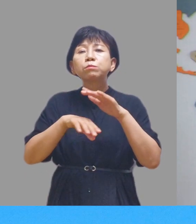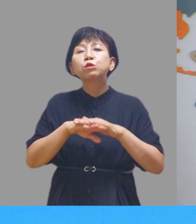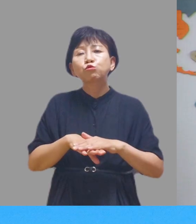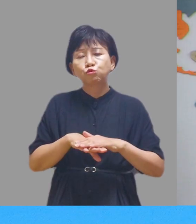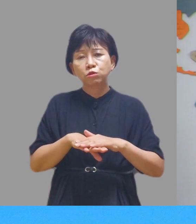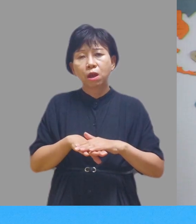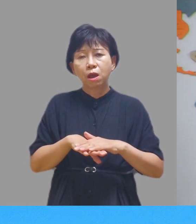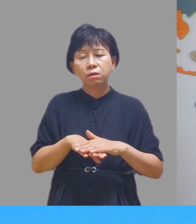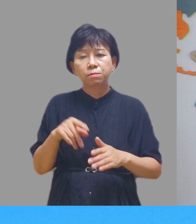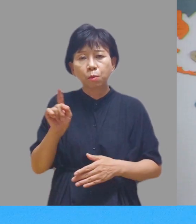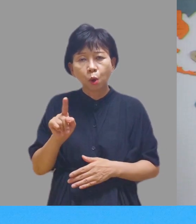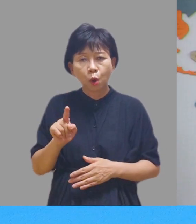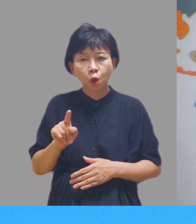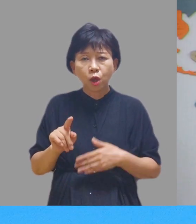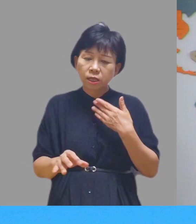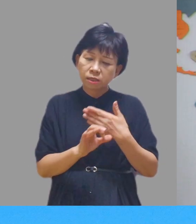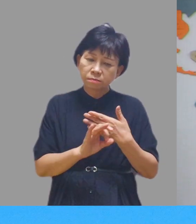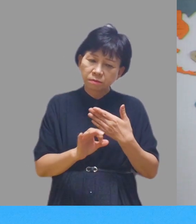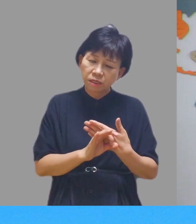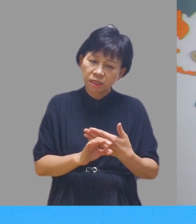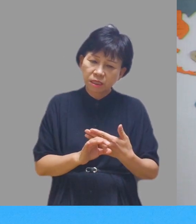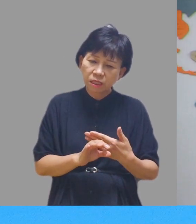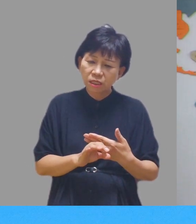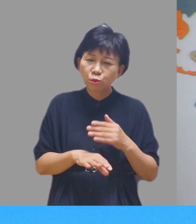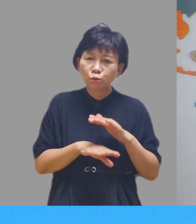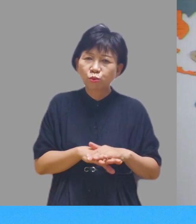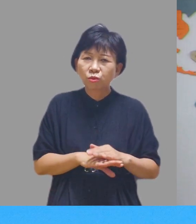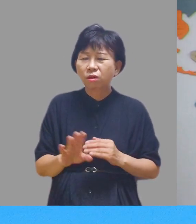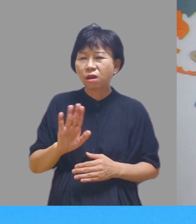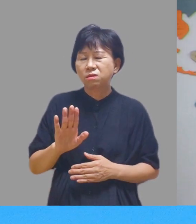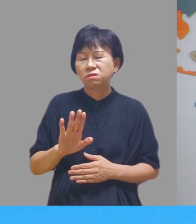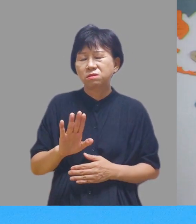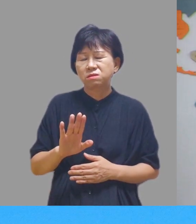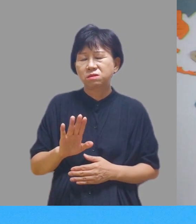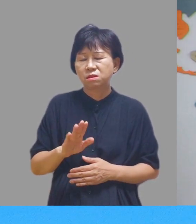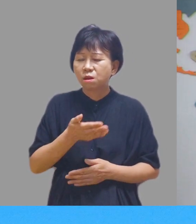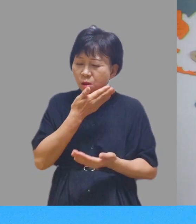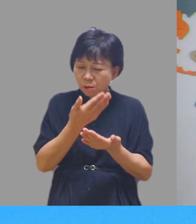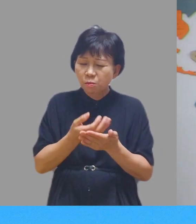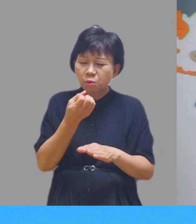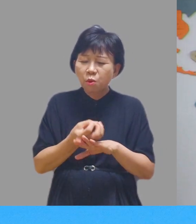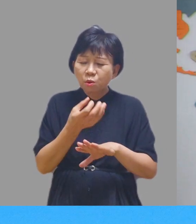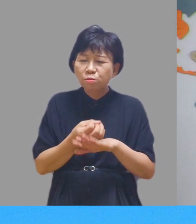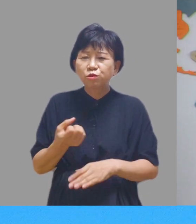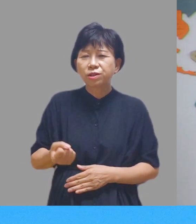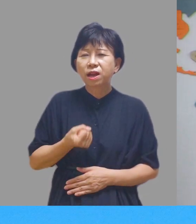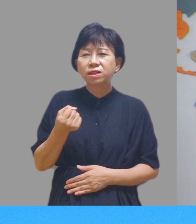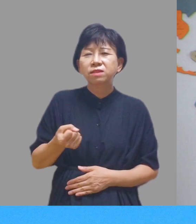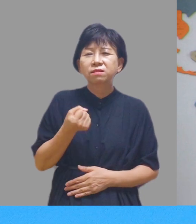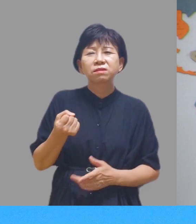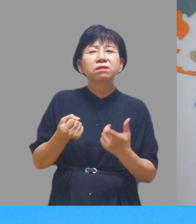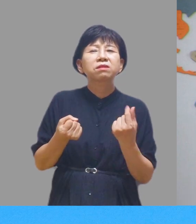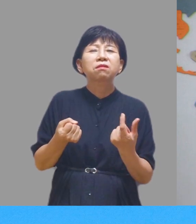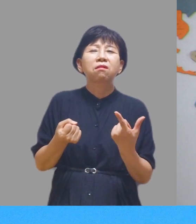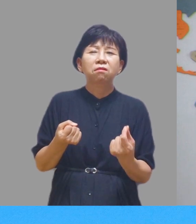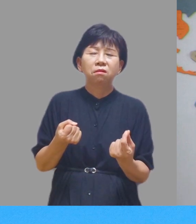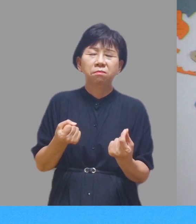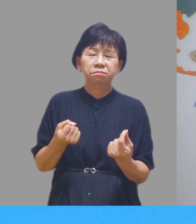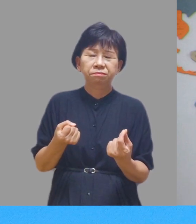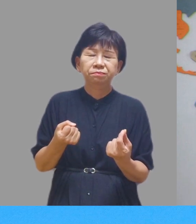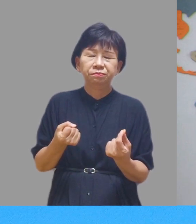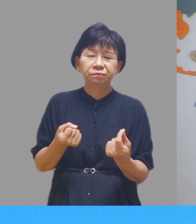마음에 두다. 잠깐 보관하다 이런 의미가 아니고 보물을 간직하는 것처럼 저 깊은